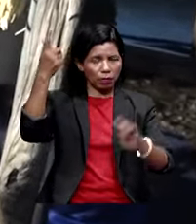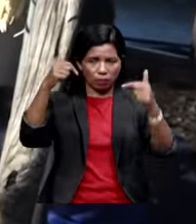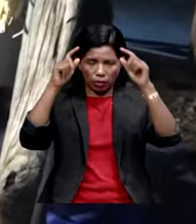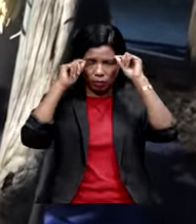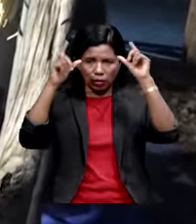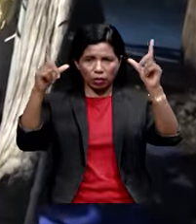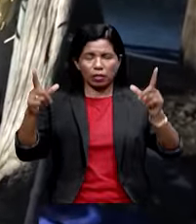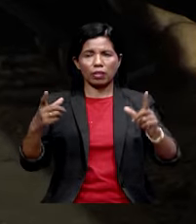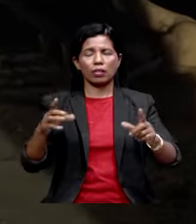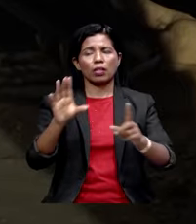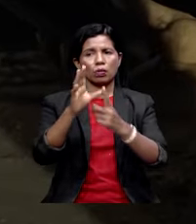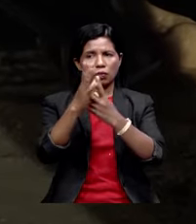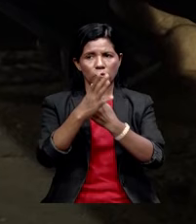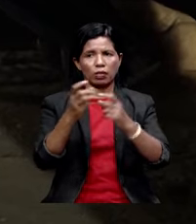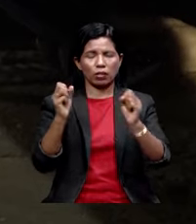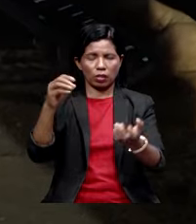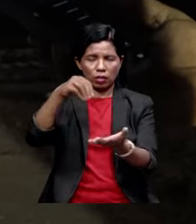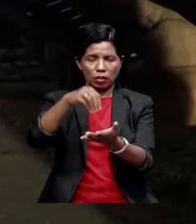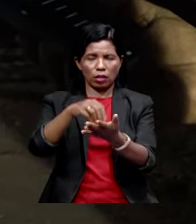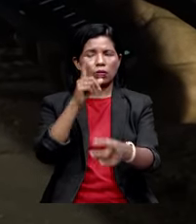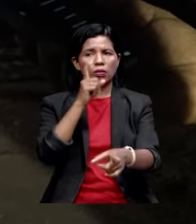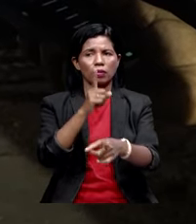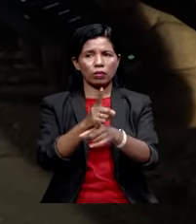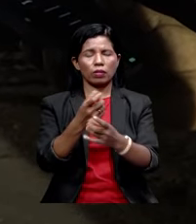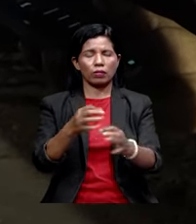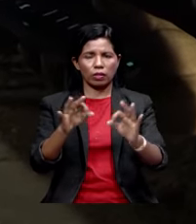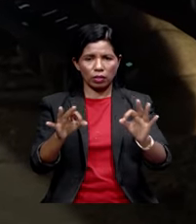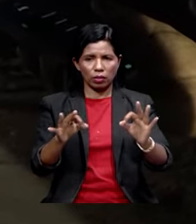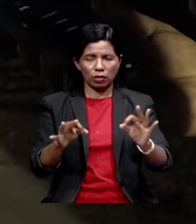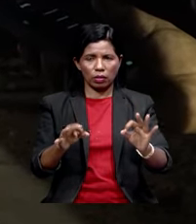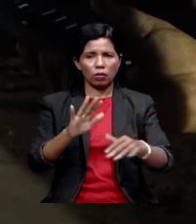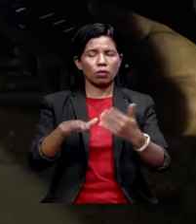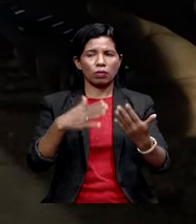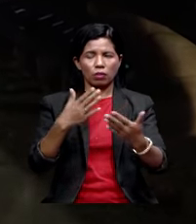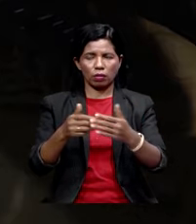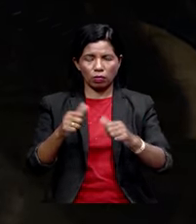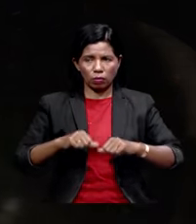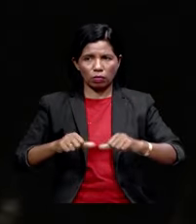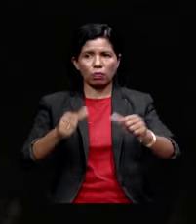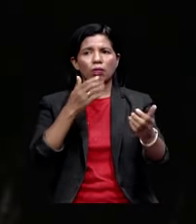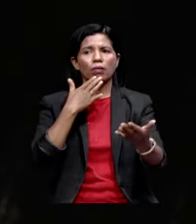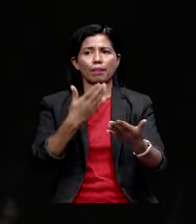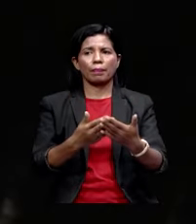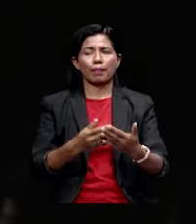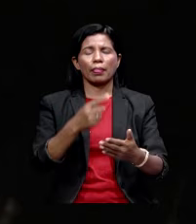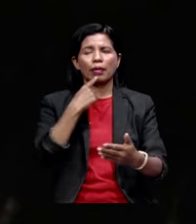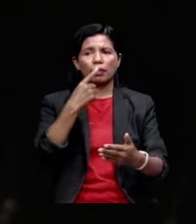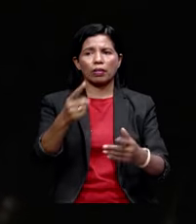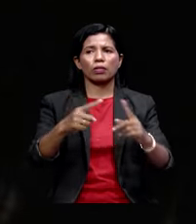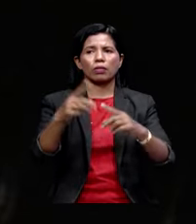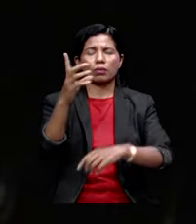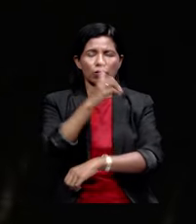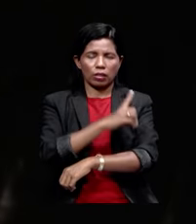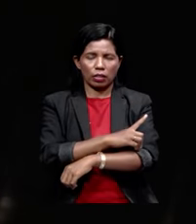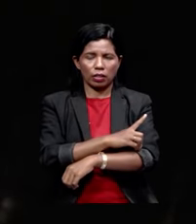o kultura ita tensan hatur los tihotu atau dunia buat hutu bela hodia. Buat hendri katak ohin ritual